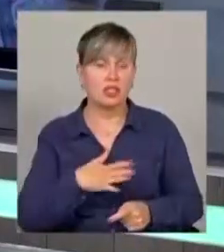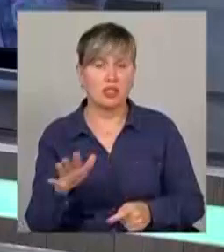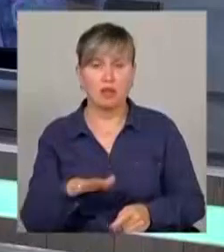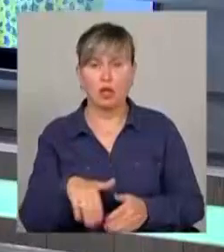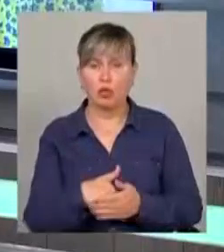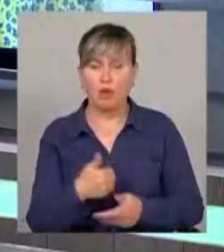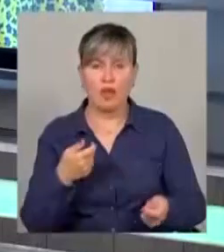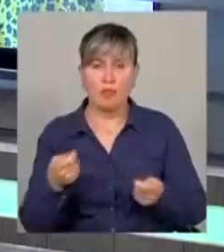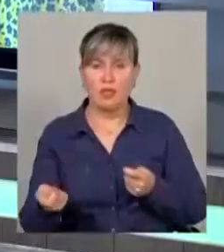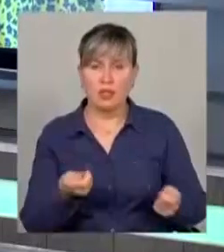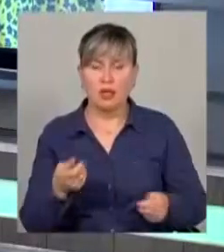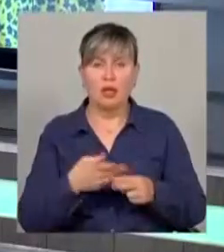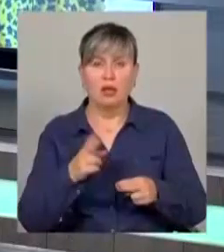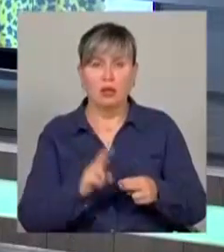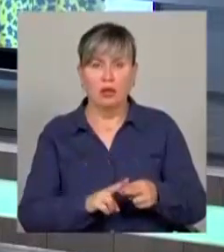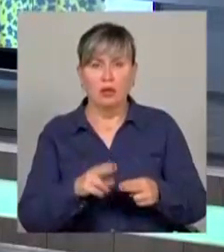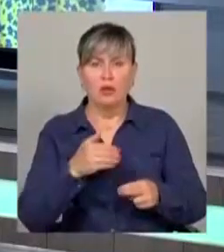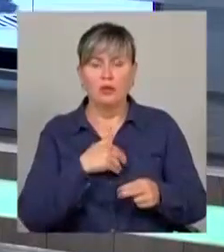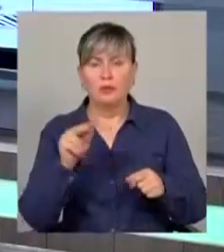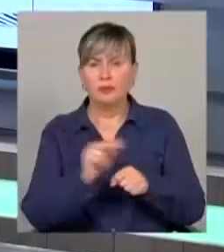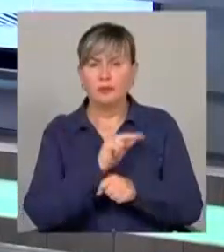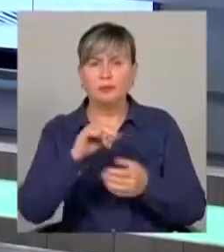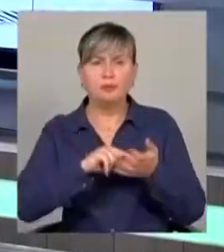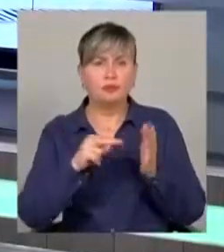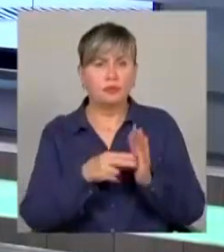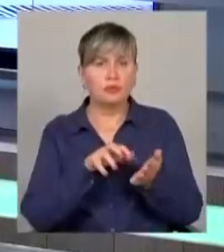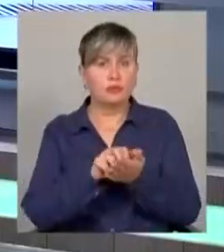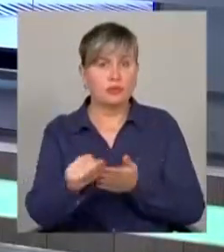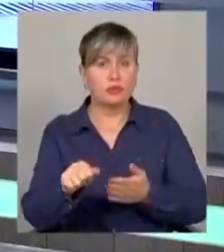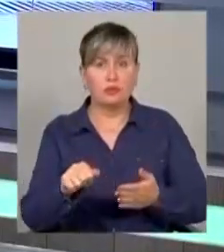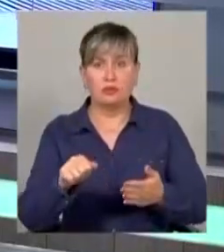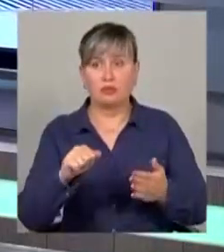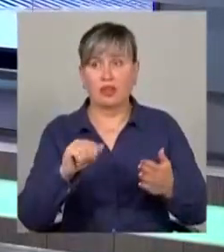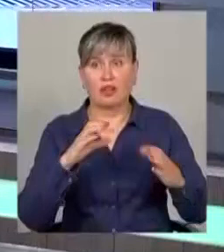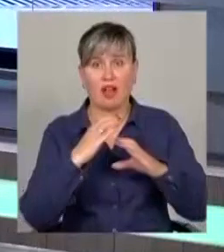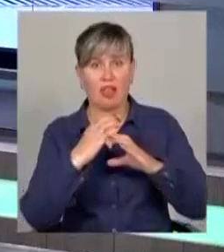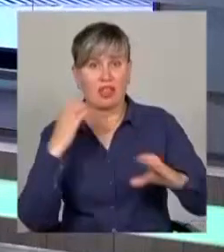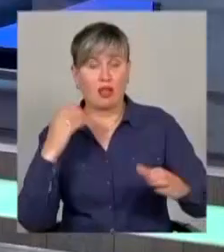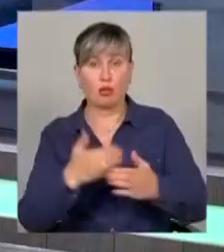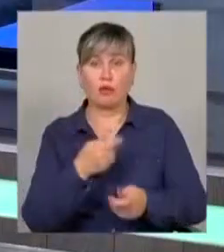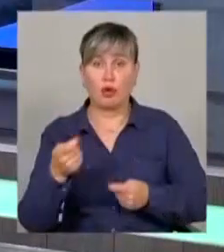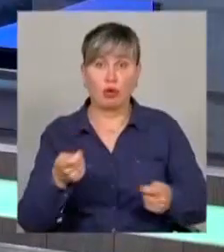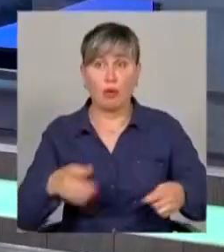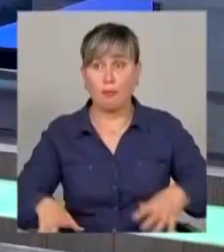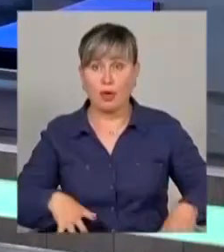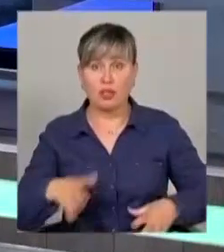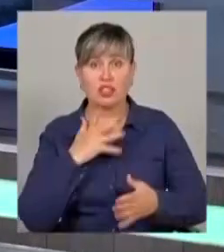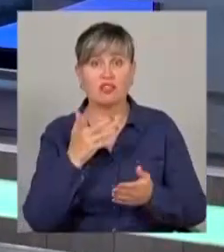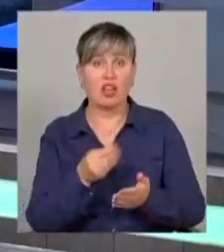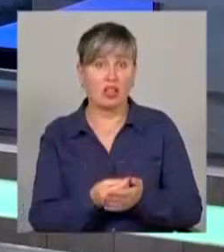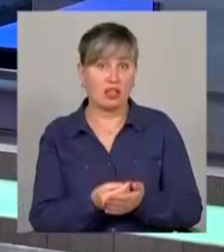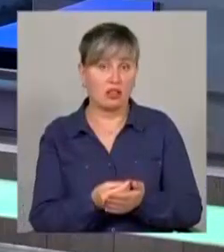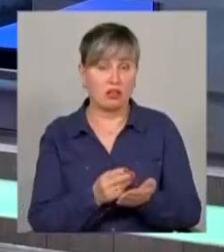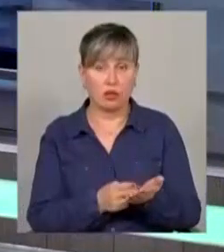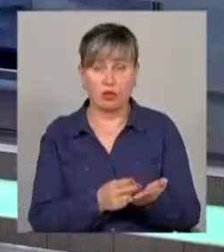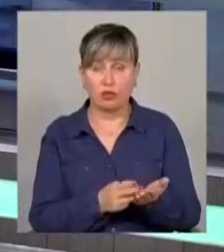новой администрации, которая затеяла ремонт и планирует снести торговые контейнеры. Но у руководства базара свои аргументы.